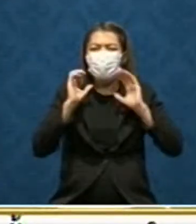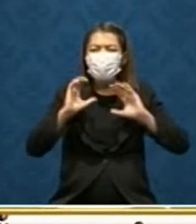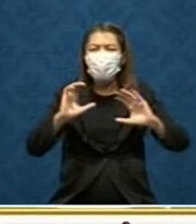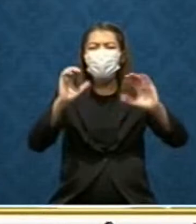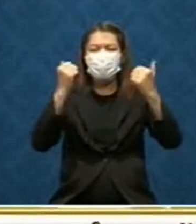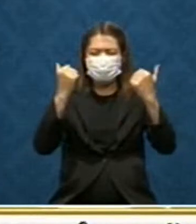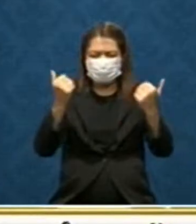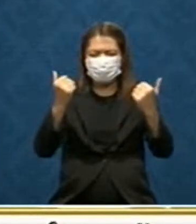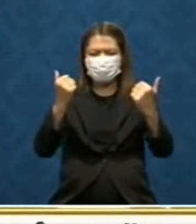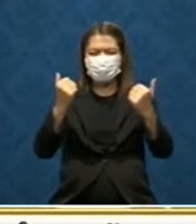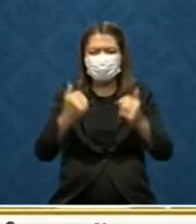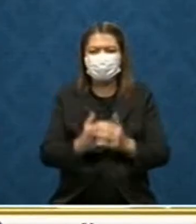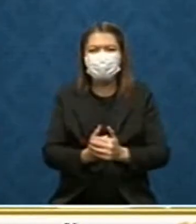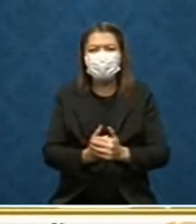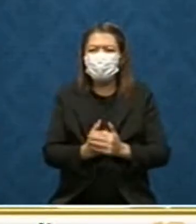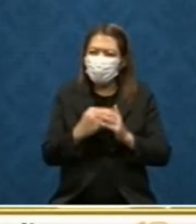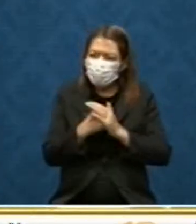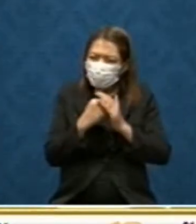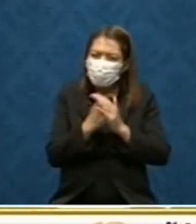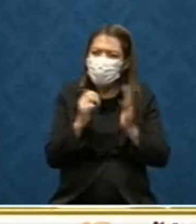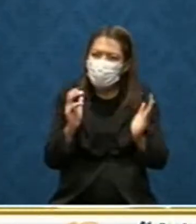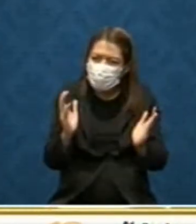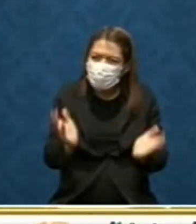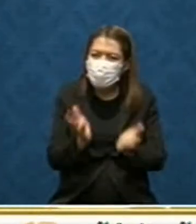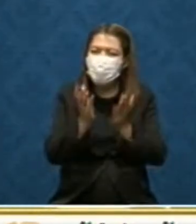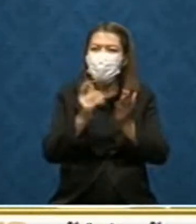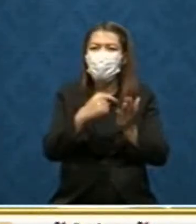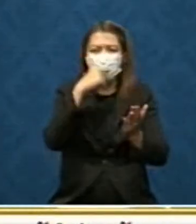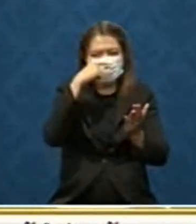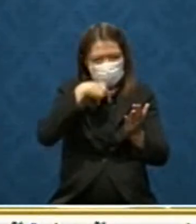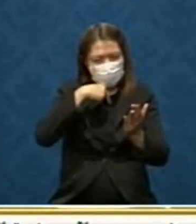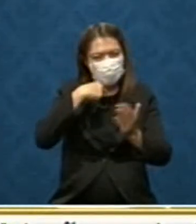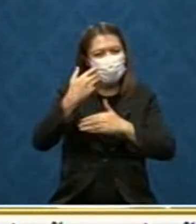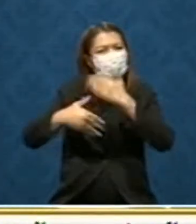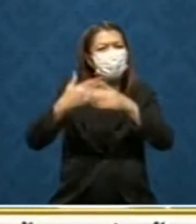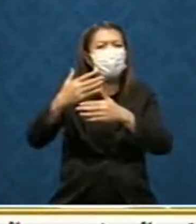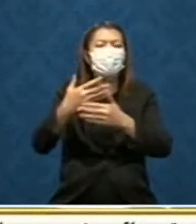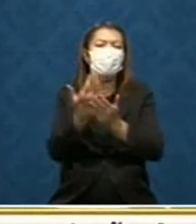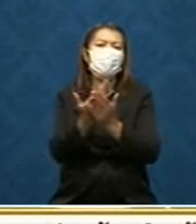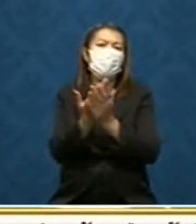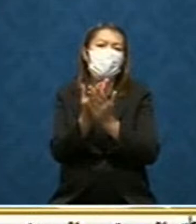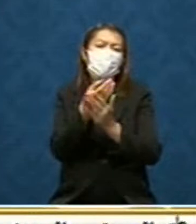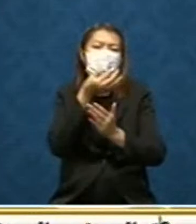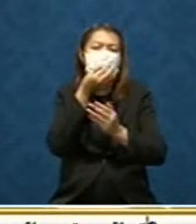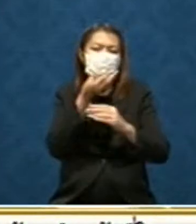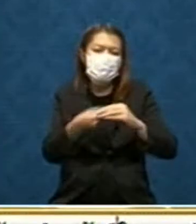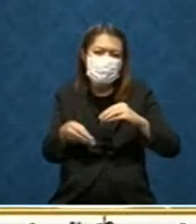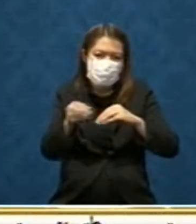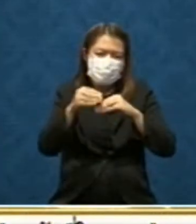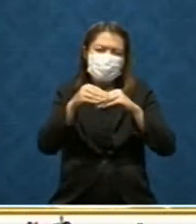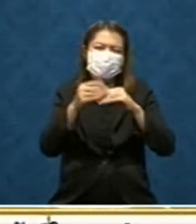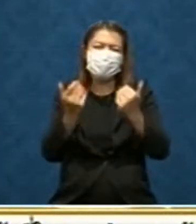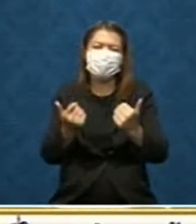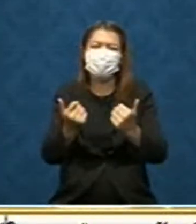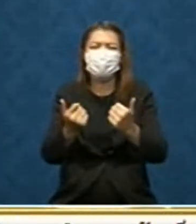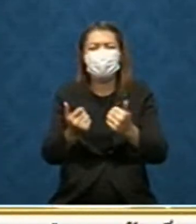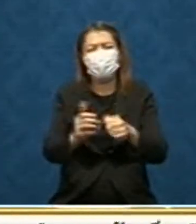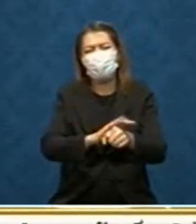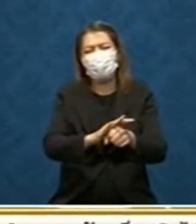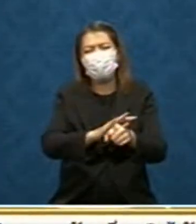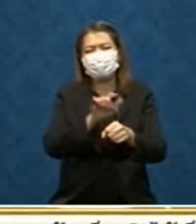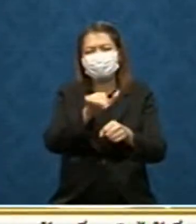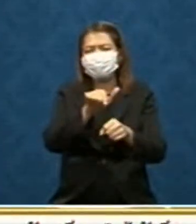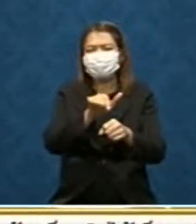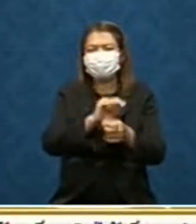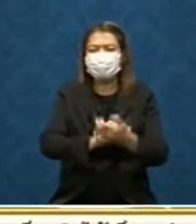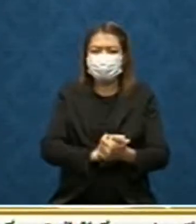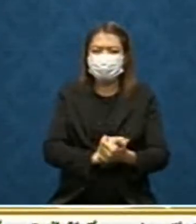มาก็รายลเอียดด้ว่า จะผักดนและทำให้ประเทศนี้เก้าไปสู่รายได้สูงวันนี้ป่านกลางคอนข้สูง จะไปสู่